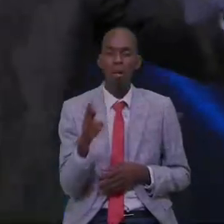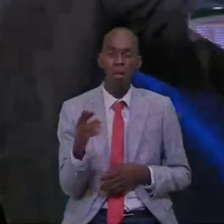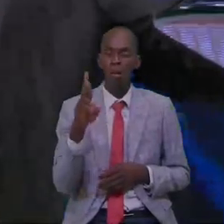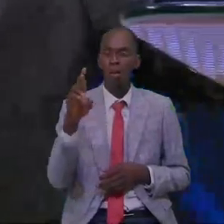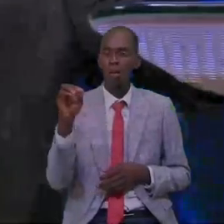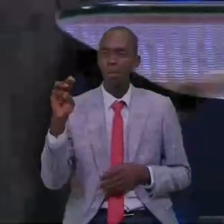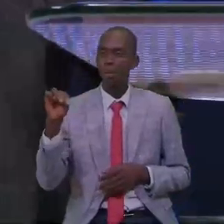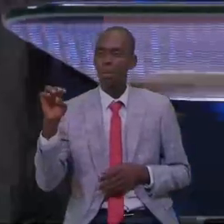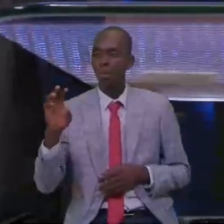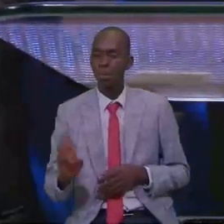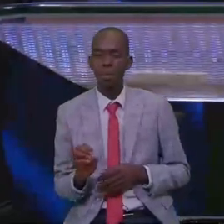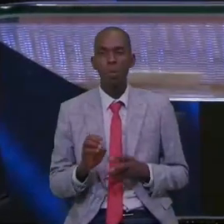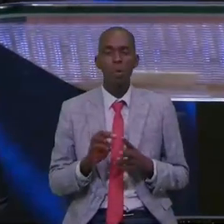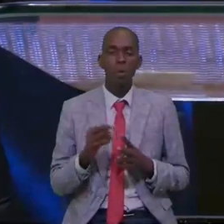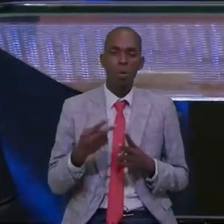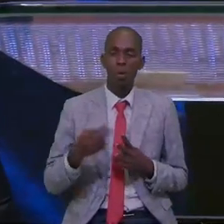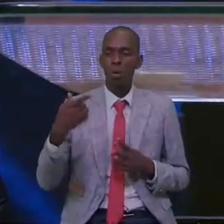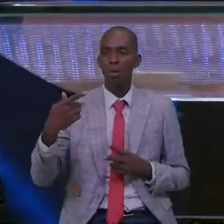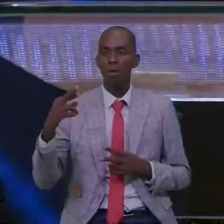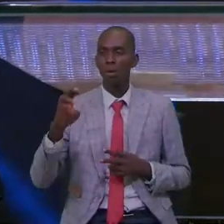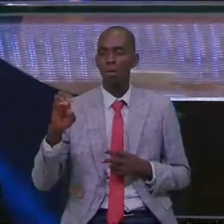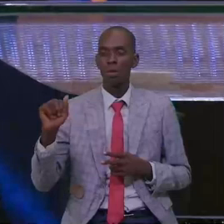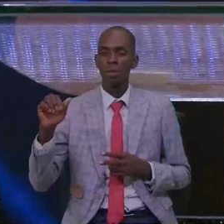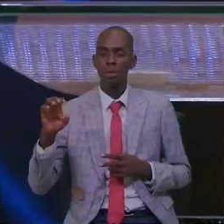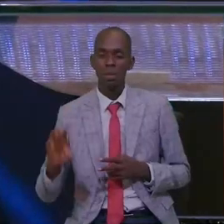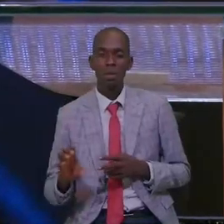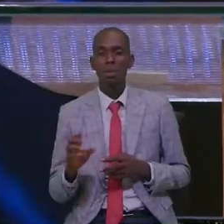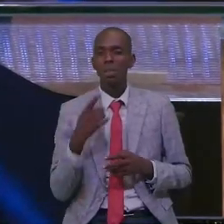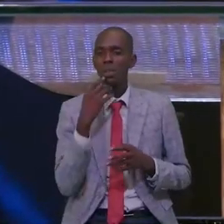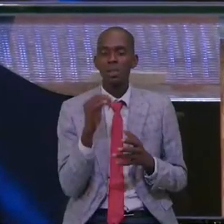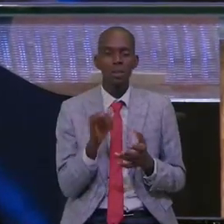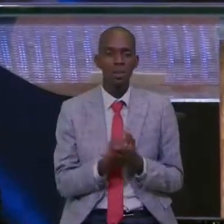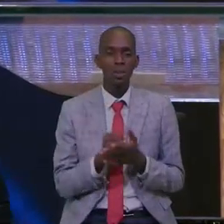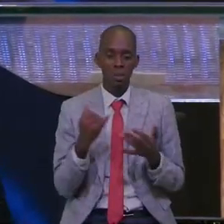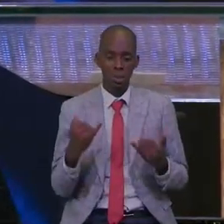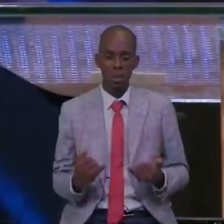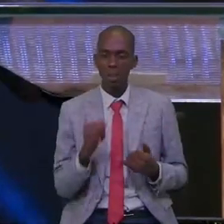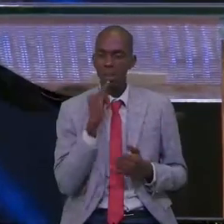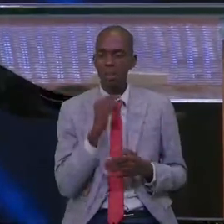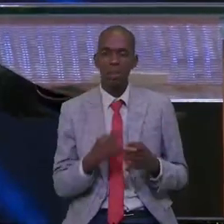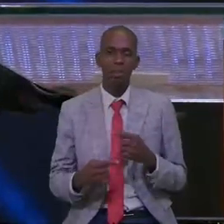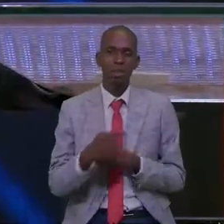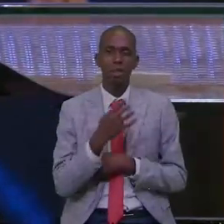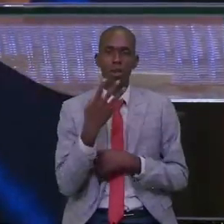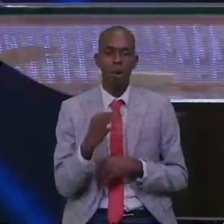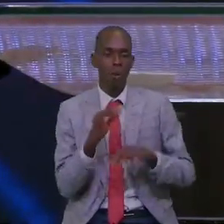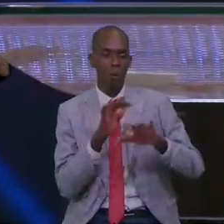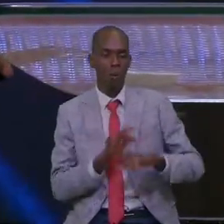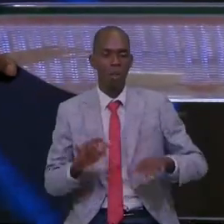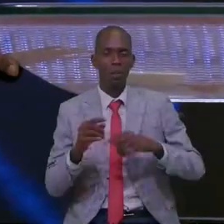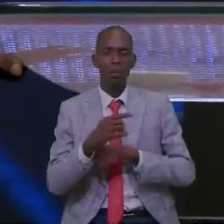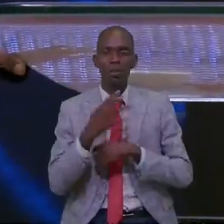Rome, quel que soit le continent du monde, le Dieu du ciel a dit, voici le Dieu de miséricorde, voici le Dieu de salut,